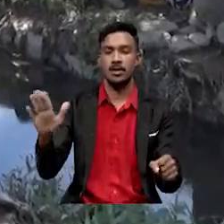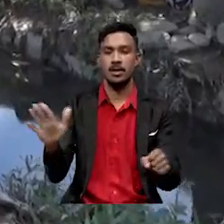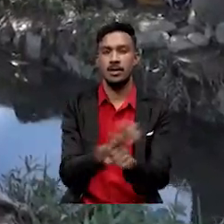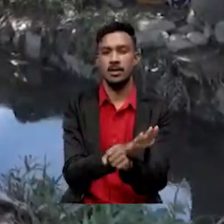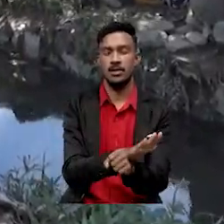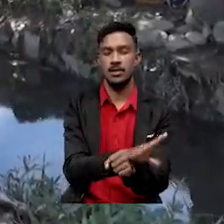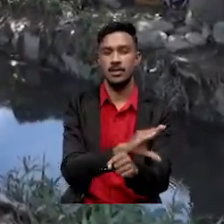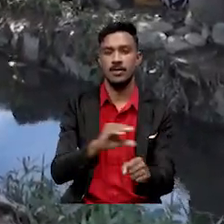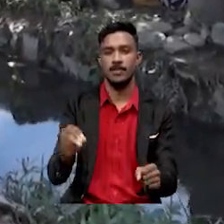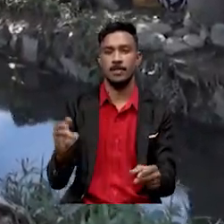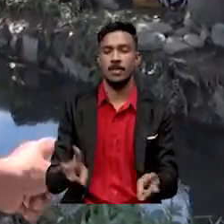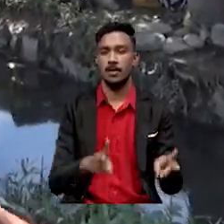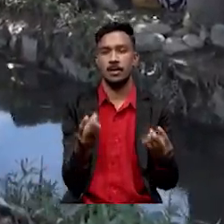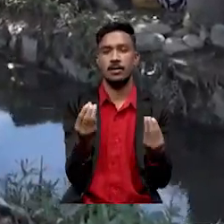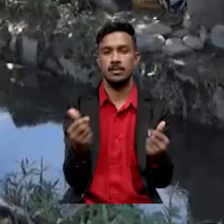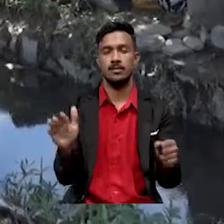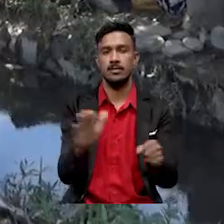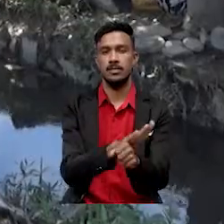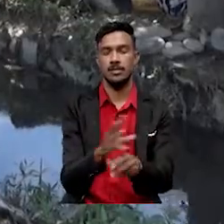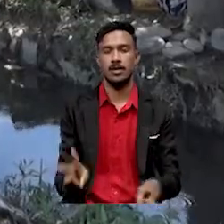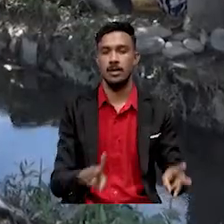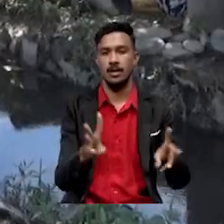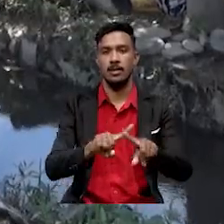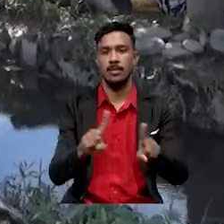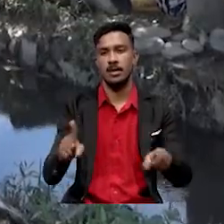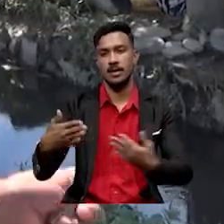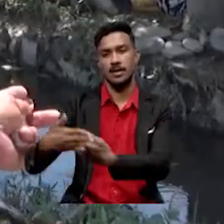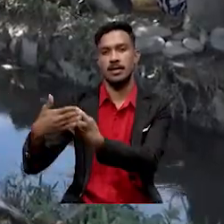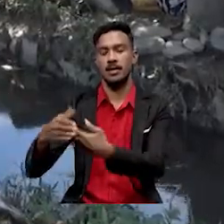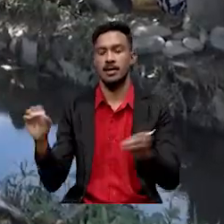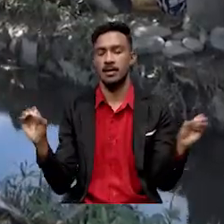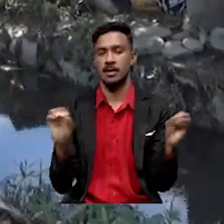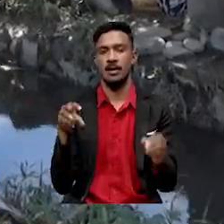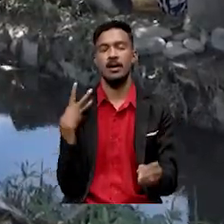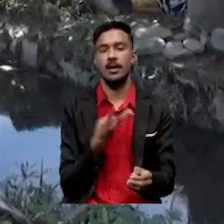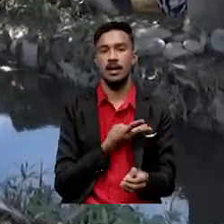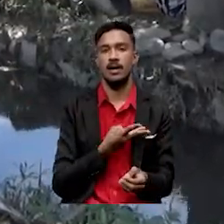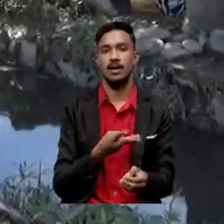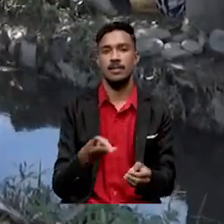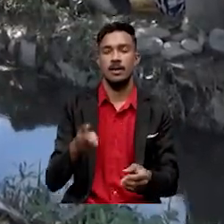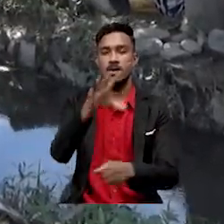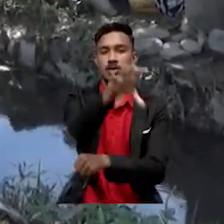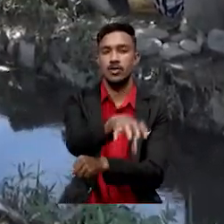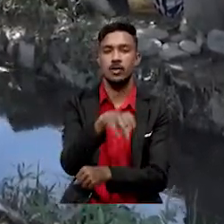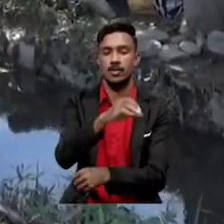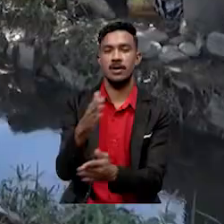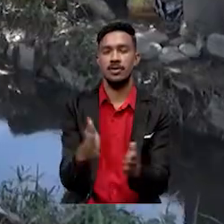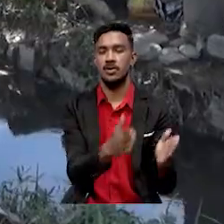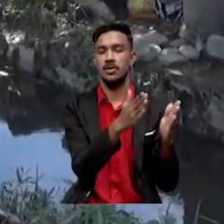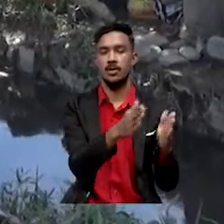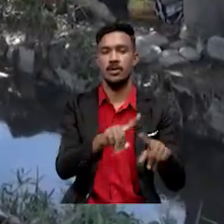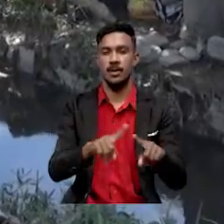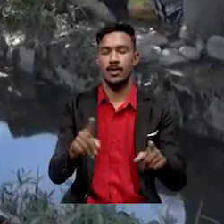de la mai be takan sa nini nini la sira tete ami di ambe ami se suru ba sori sori par be be mai la bele tama ba